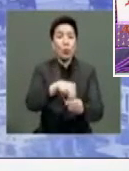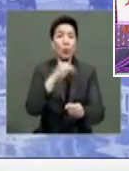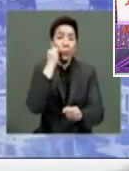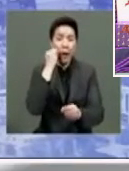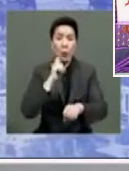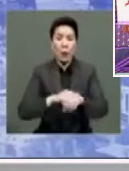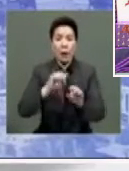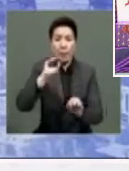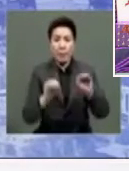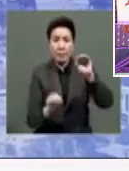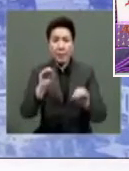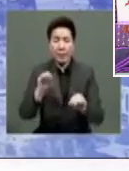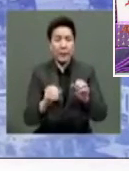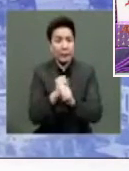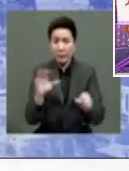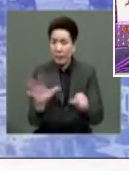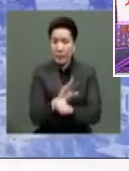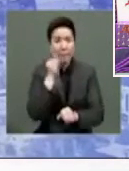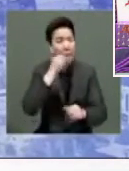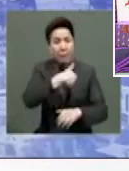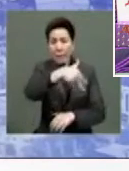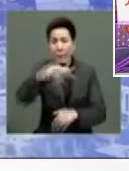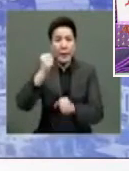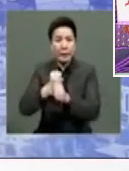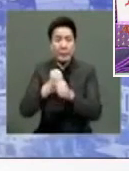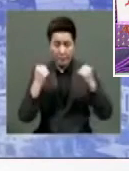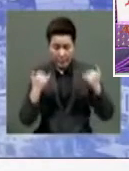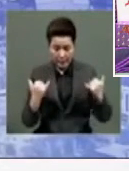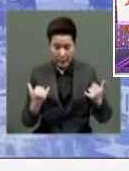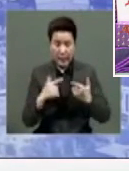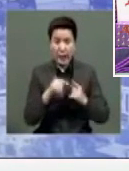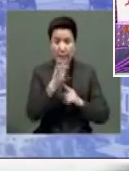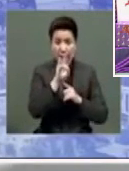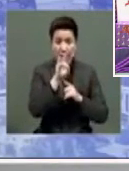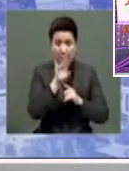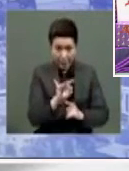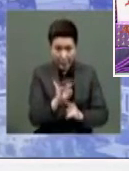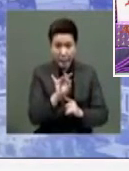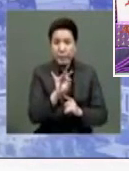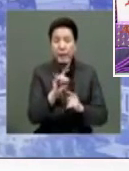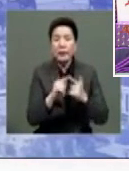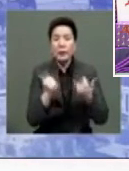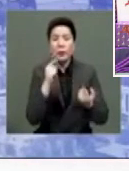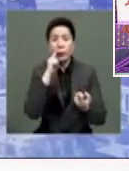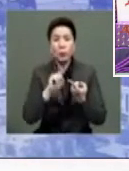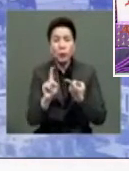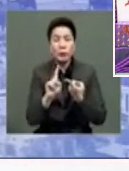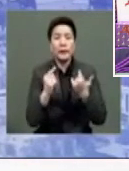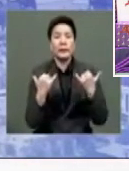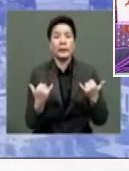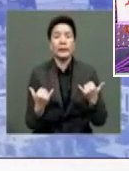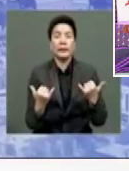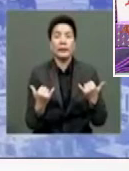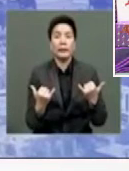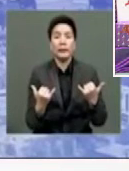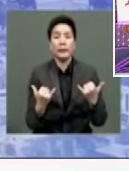ปิดใหม่แล้วนะคะอ่าข้อ 6นี่นะครับอันนี้ก็มีความเข้าใจผิดกันเยอะก็คือที่เมื่อกี้เราบอกไปเรื่องการเดินทางข้ามจังหวัดค่ะ